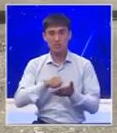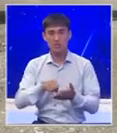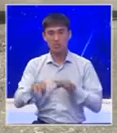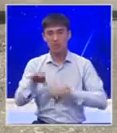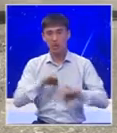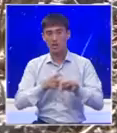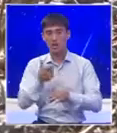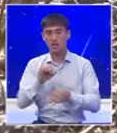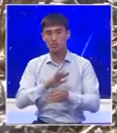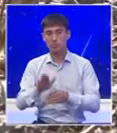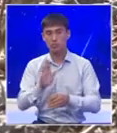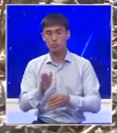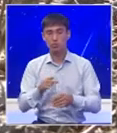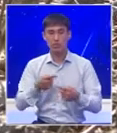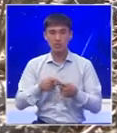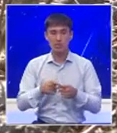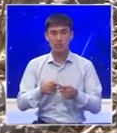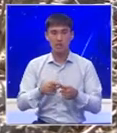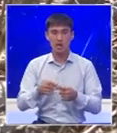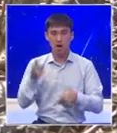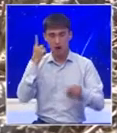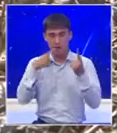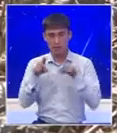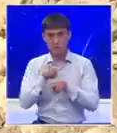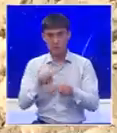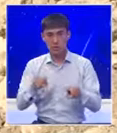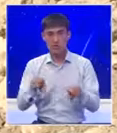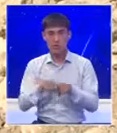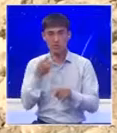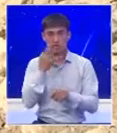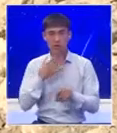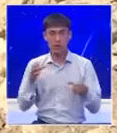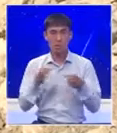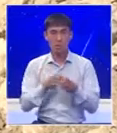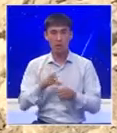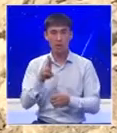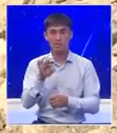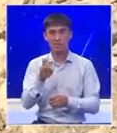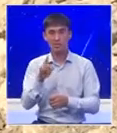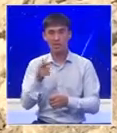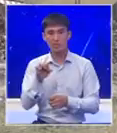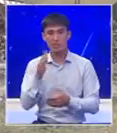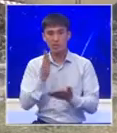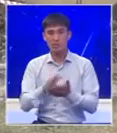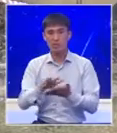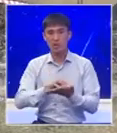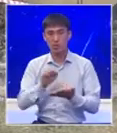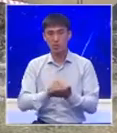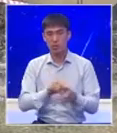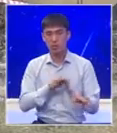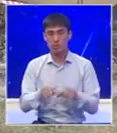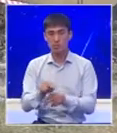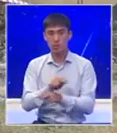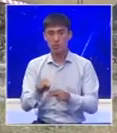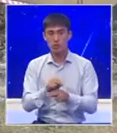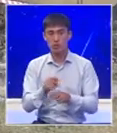газификации представители технического и авторского надзора а также национальной компании касс трансгаз выявили ряд нарушений в процессе монтажа